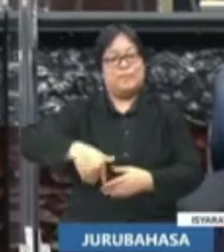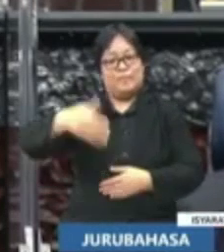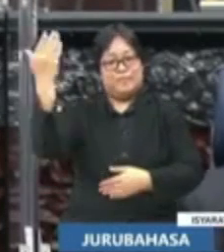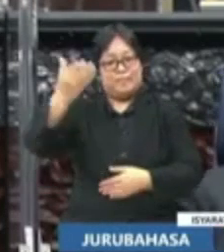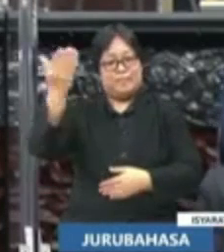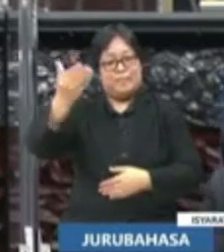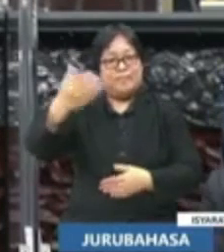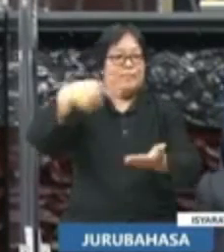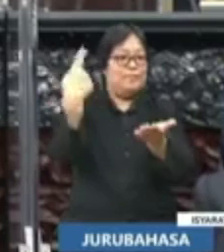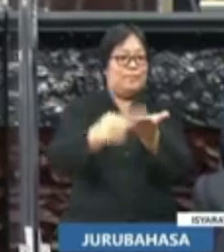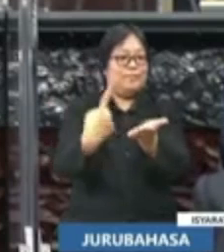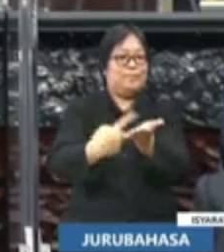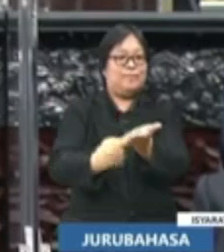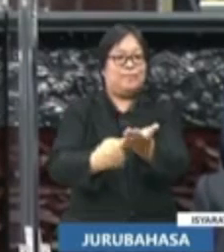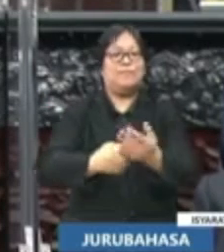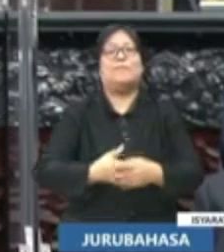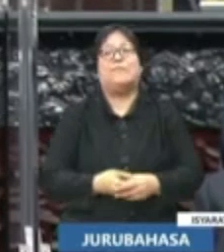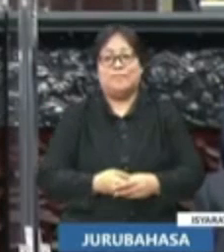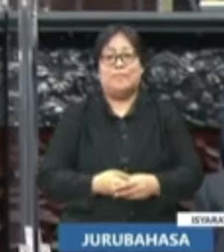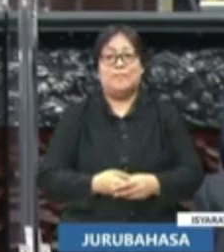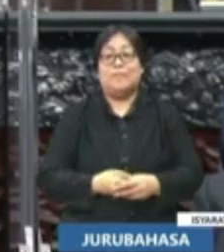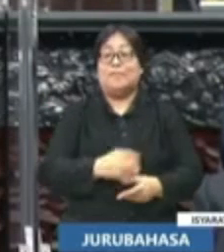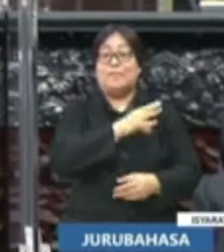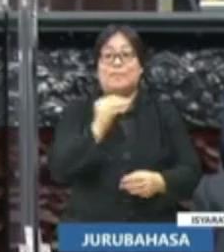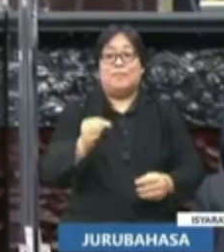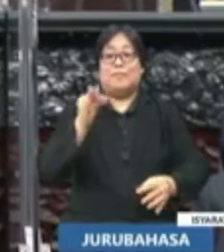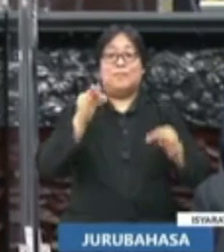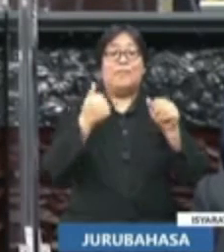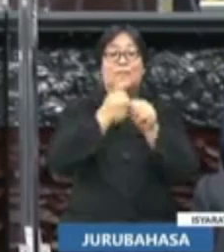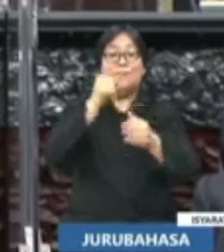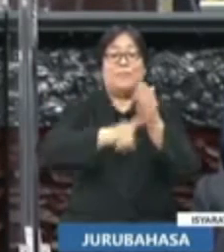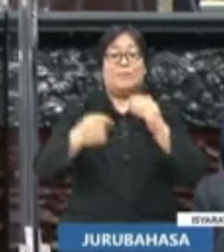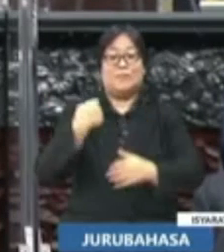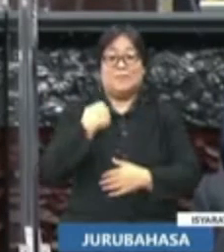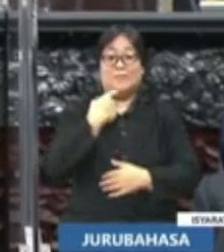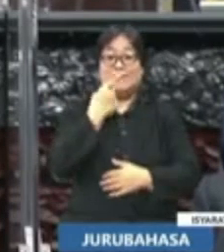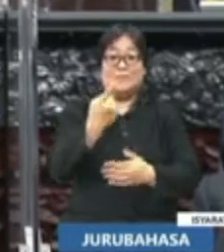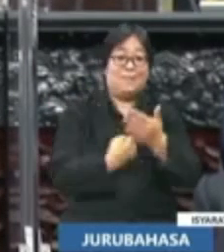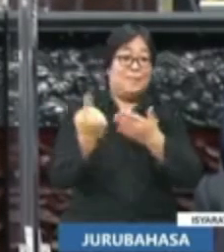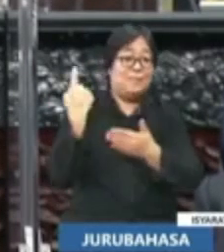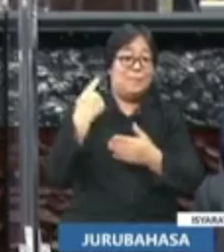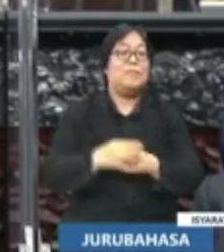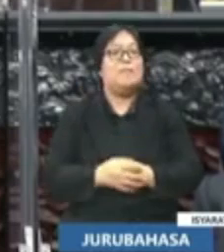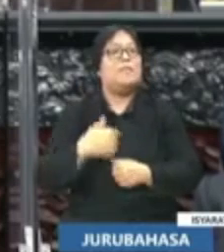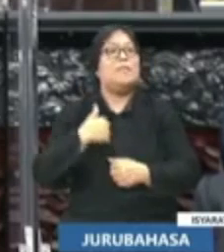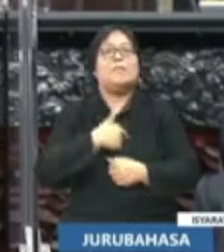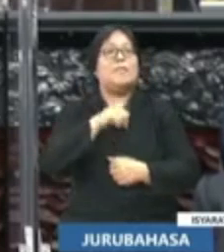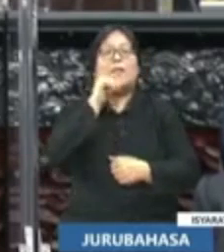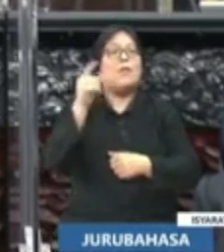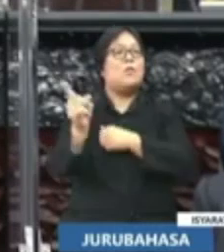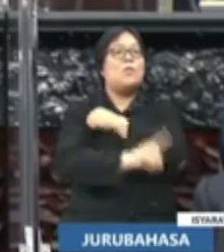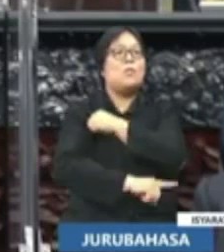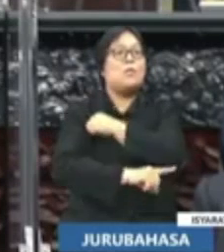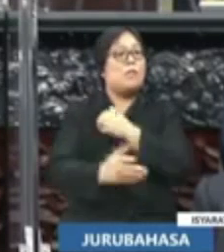dibentang, dibahas. Dan seperti mana yang saya sebut minggu lalu, kita tidak menghukum